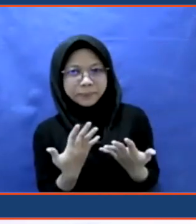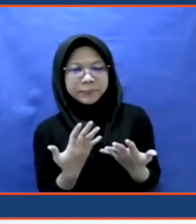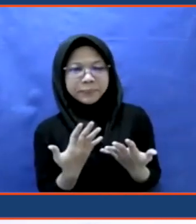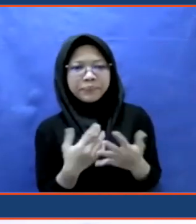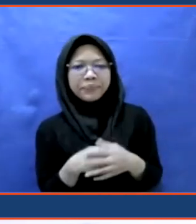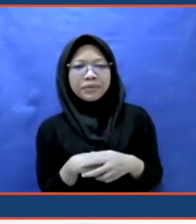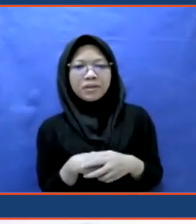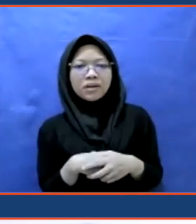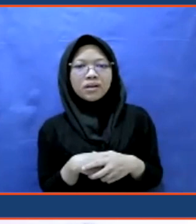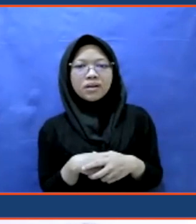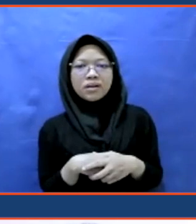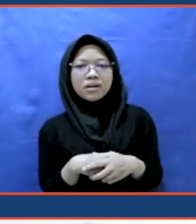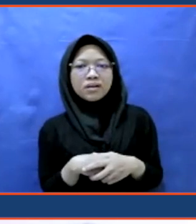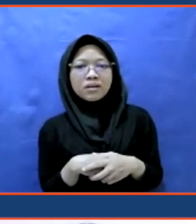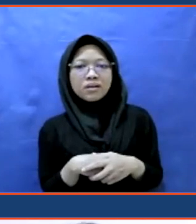oleh om